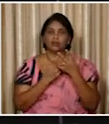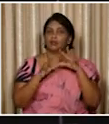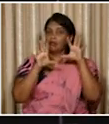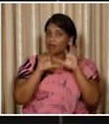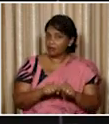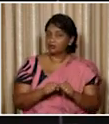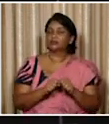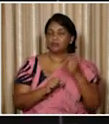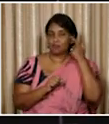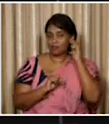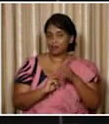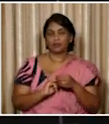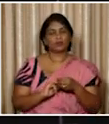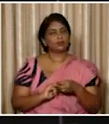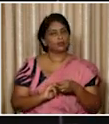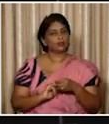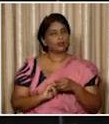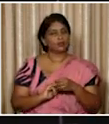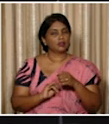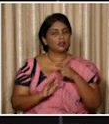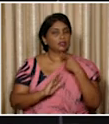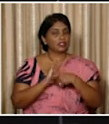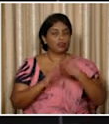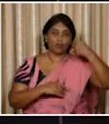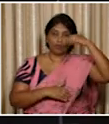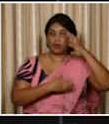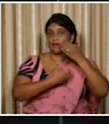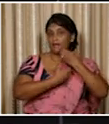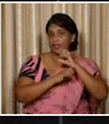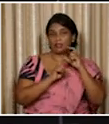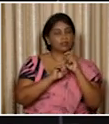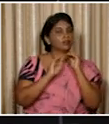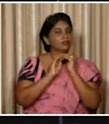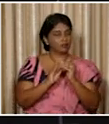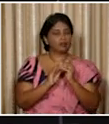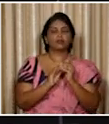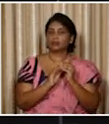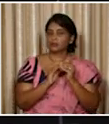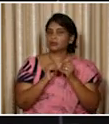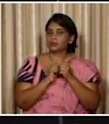பௌத்த துறவிகள் இவ்வாலயத்தின் மீது தமிழர்களுக்கு இருக்கும் வழிபாட்டுரிமையை பறிக்கும் செயல்பாடுகளை